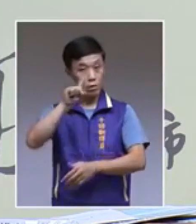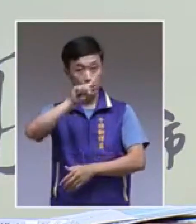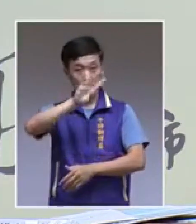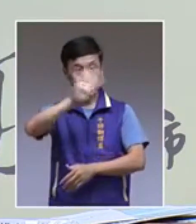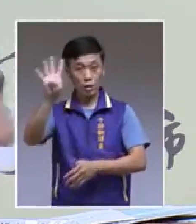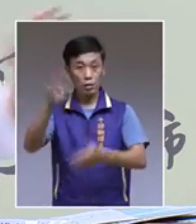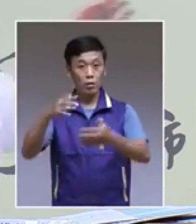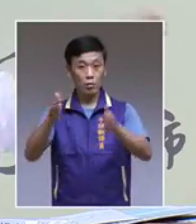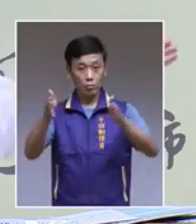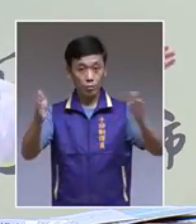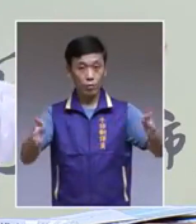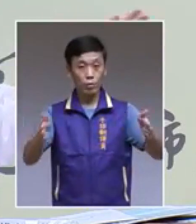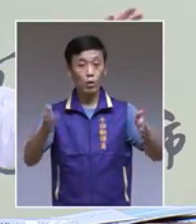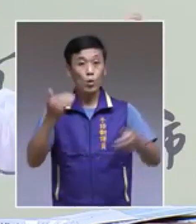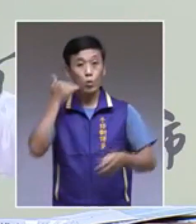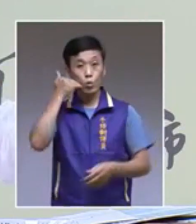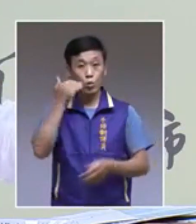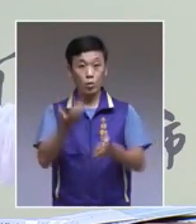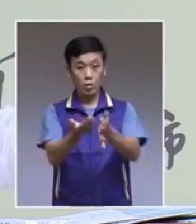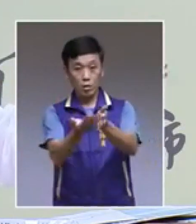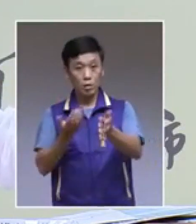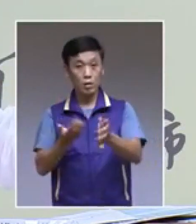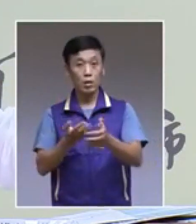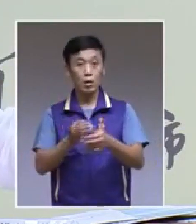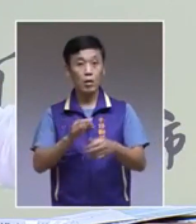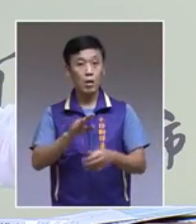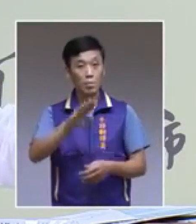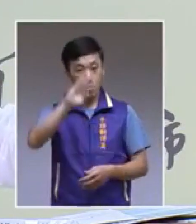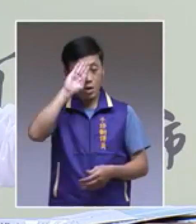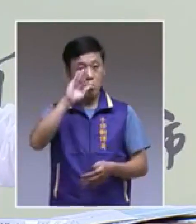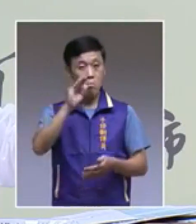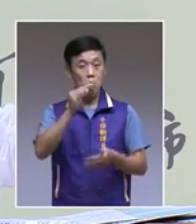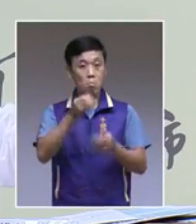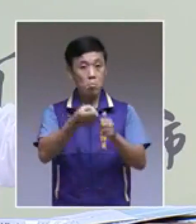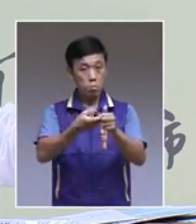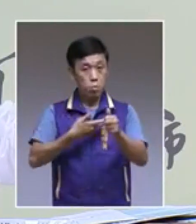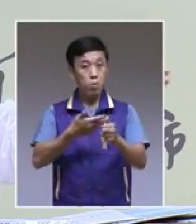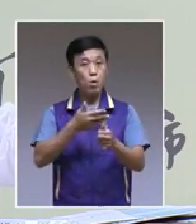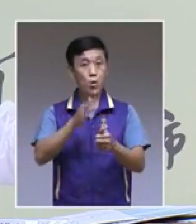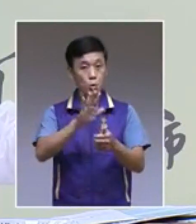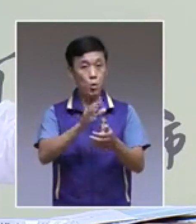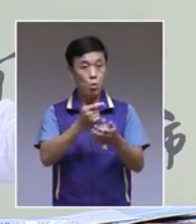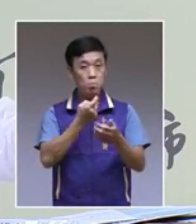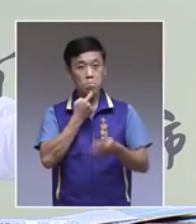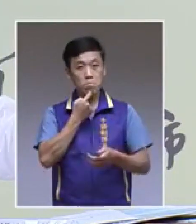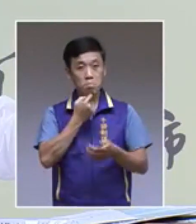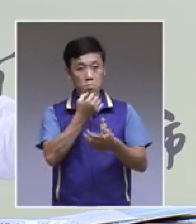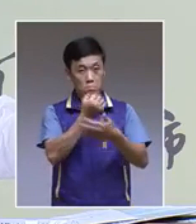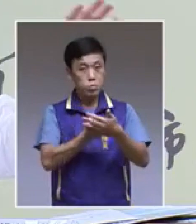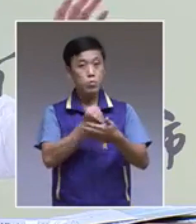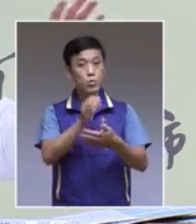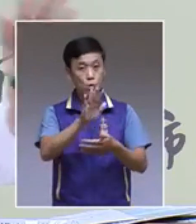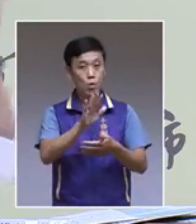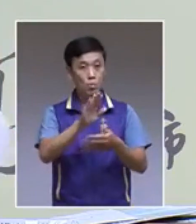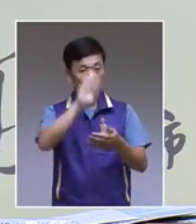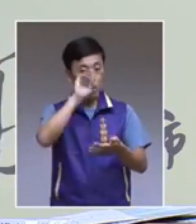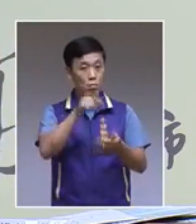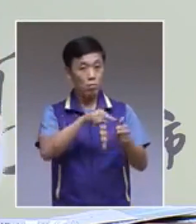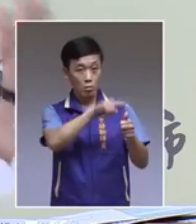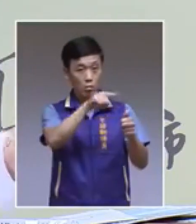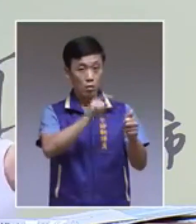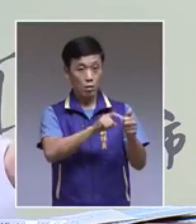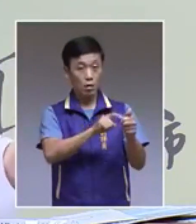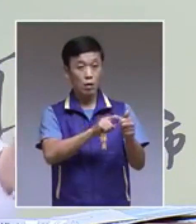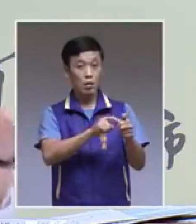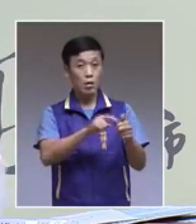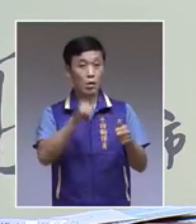天假如有之前所遗留下来的这个个案，那在这14天